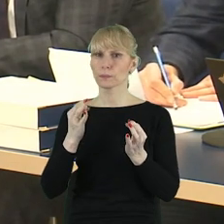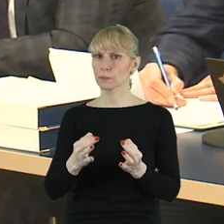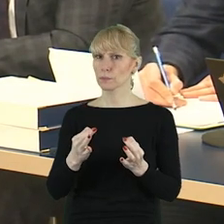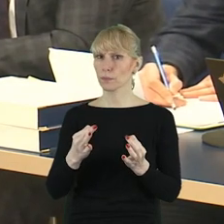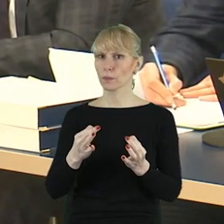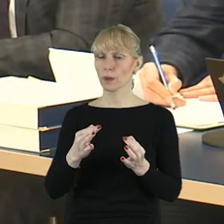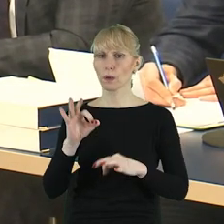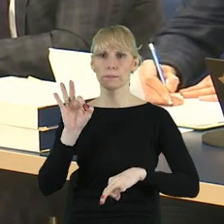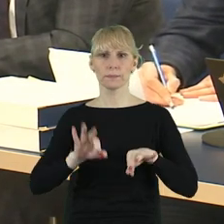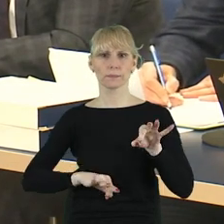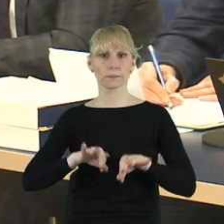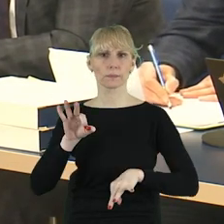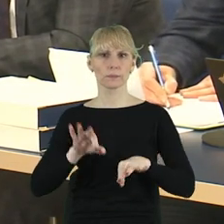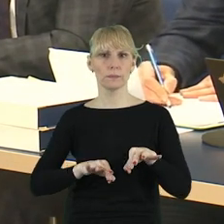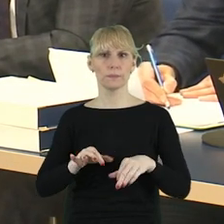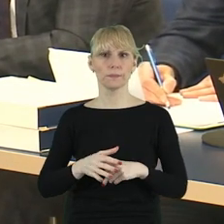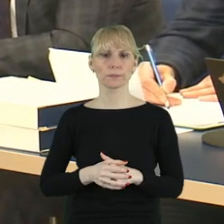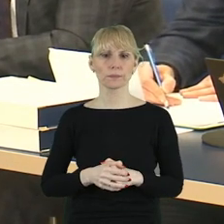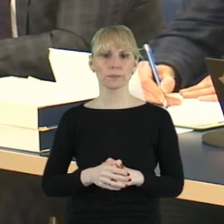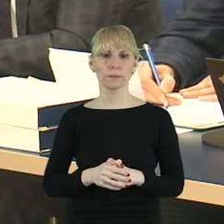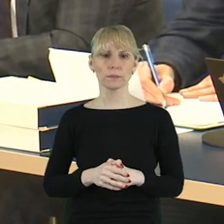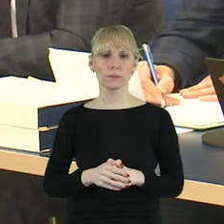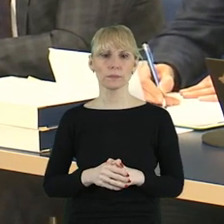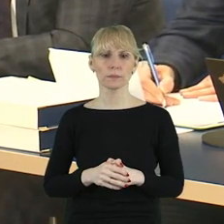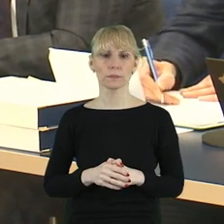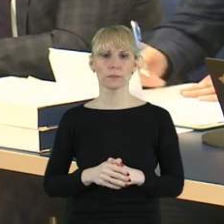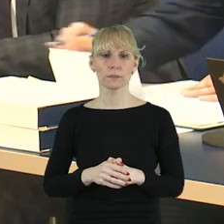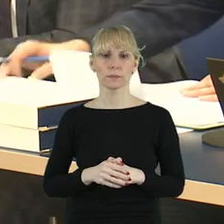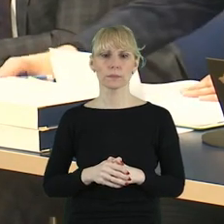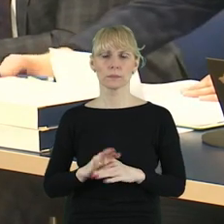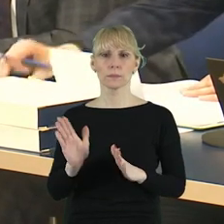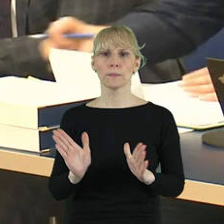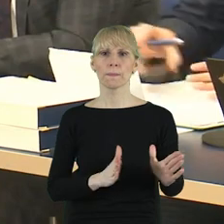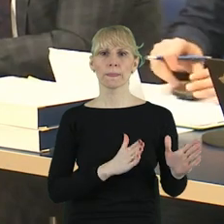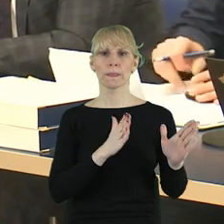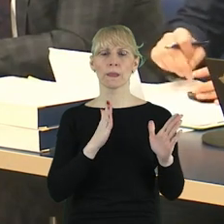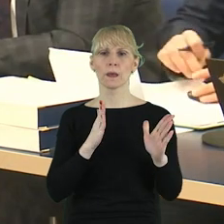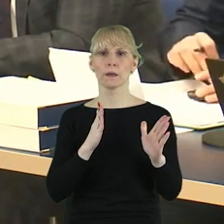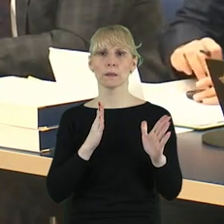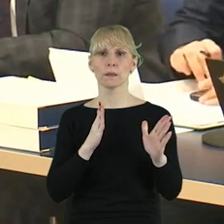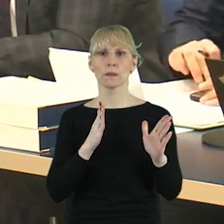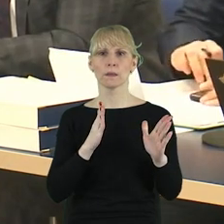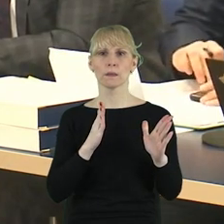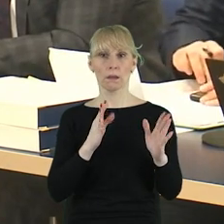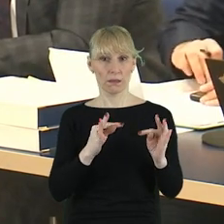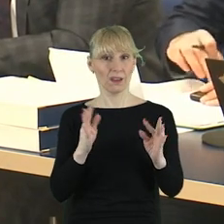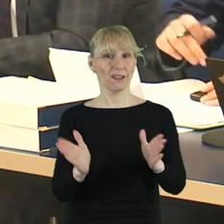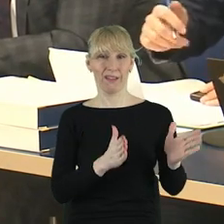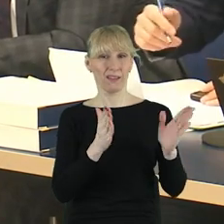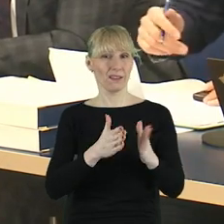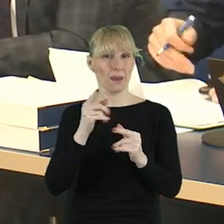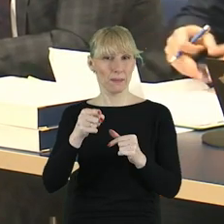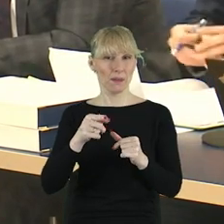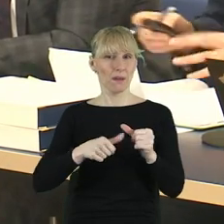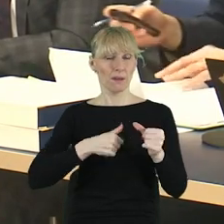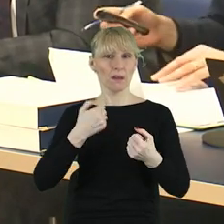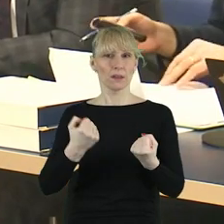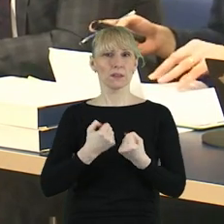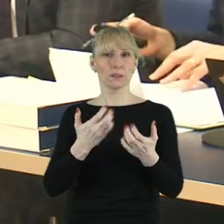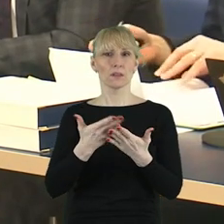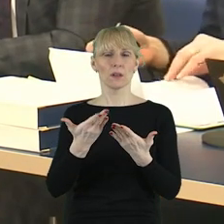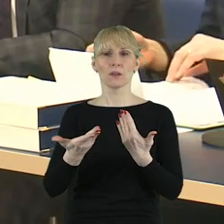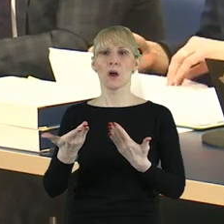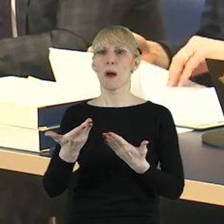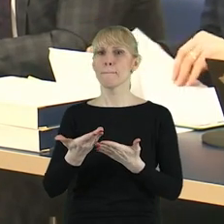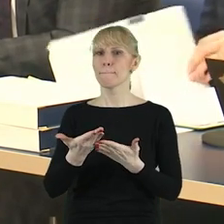po raz kolejny próbują wymusić dopuszczanie do udziału w sesji podmioty nieuprawnione, co narusza